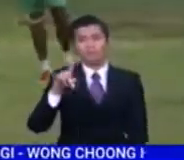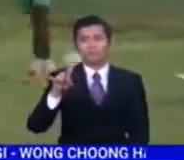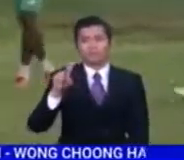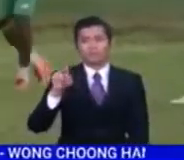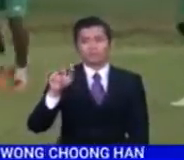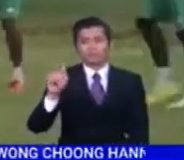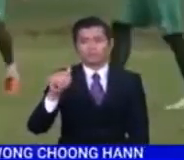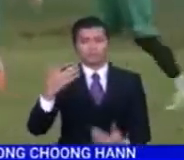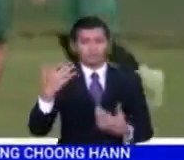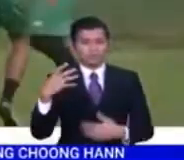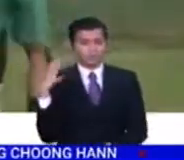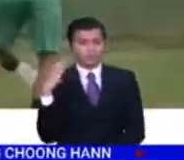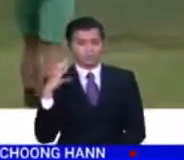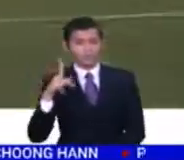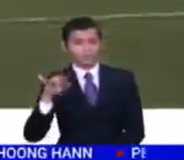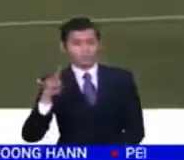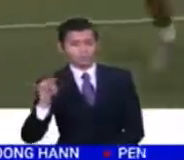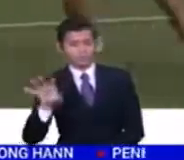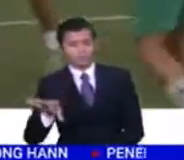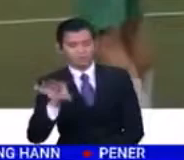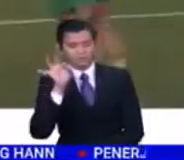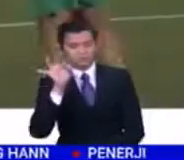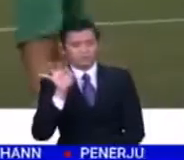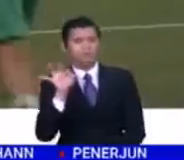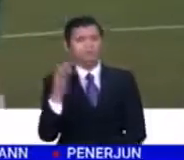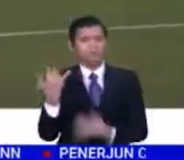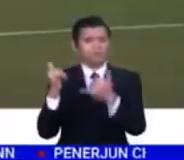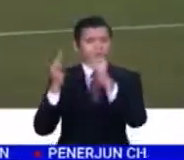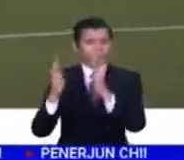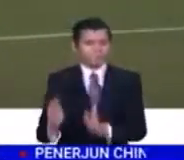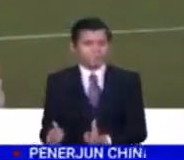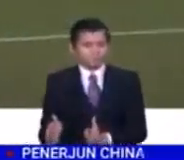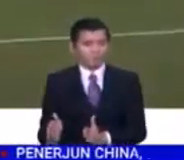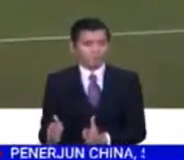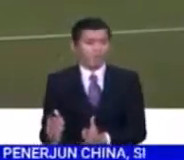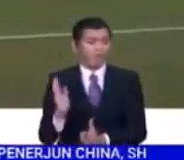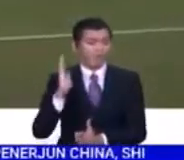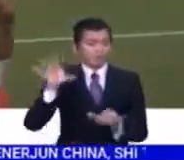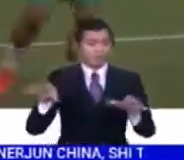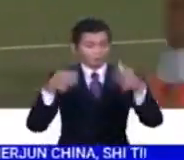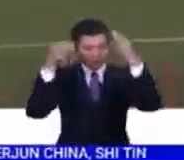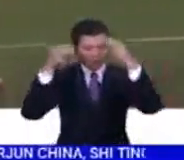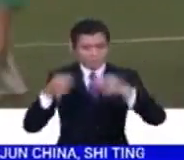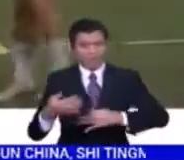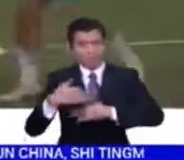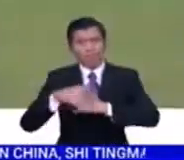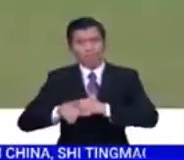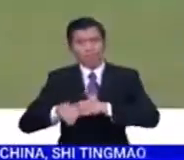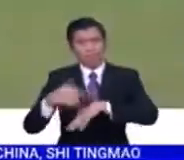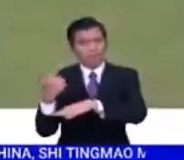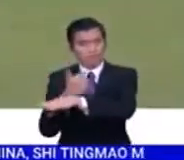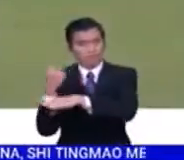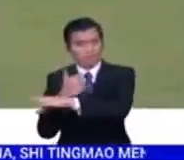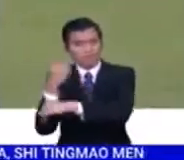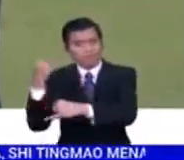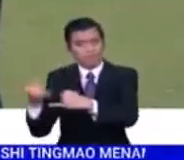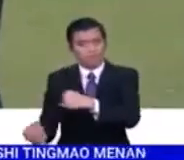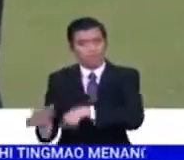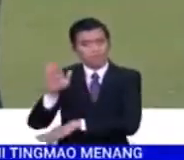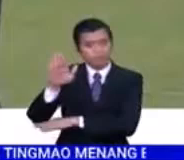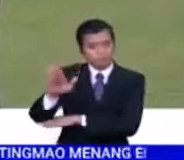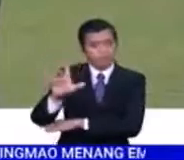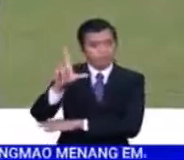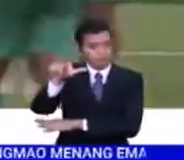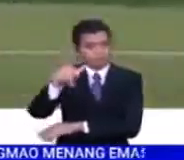pun mengenal pasti beberapa pemain bagi menggalas tugas utama sekaligus akan diputuskan selepas sesi latihan terakhir petang nanti.